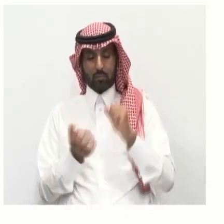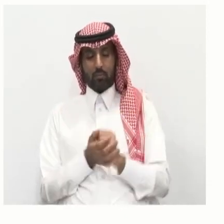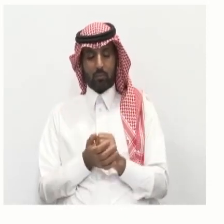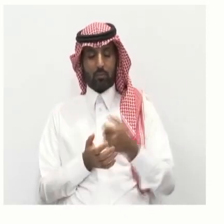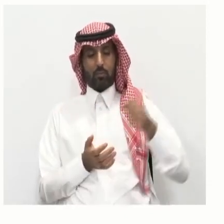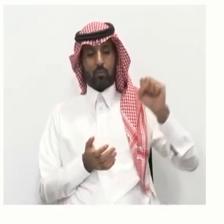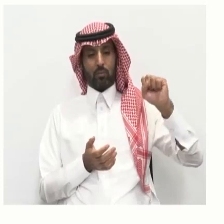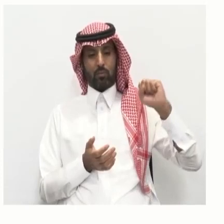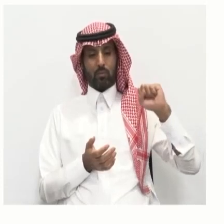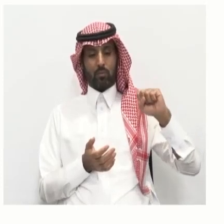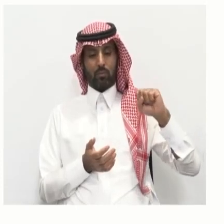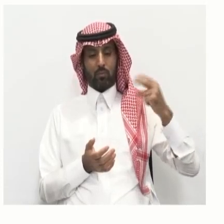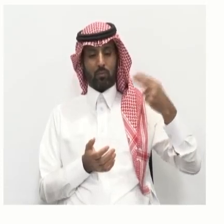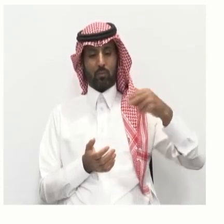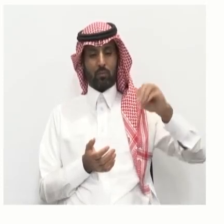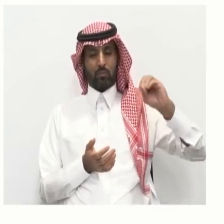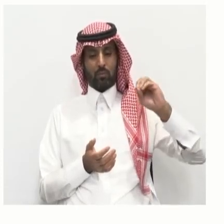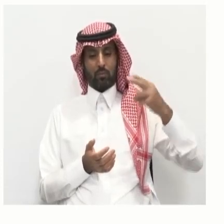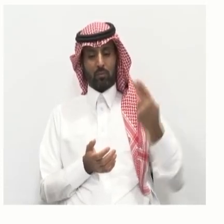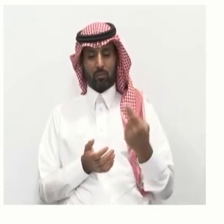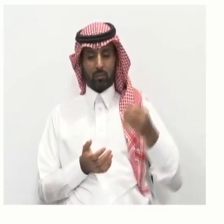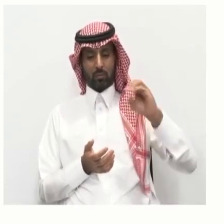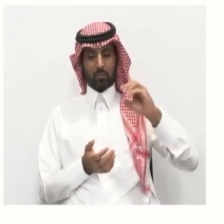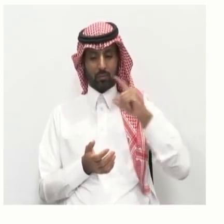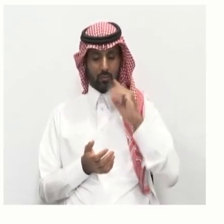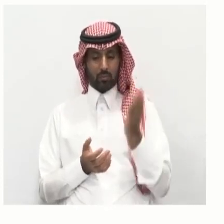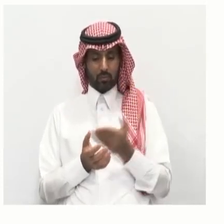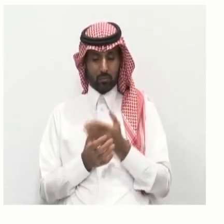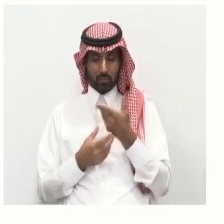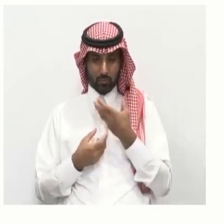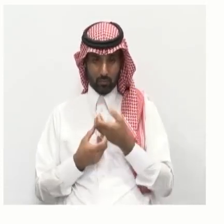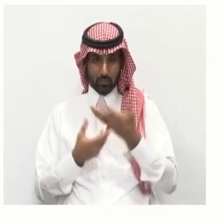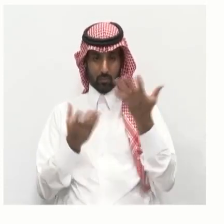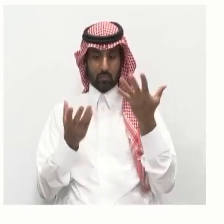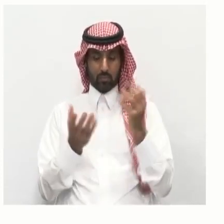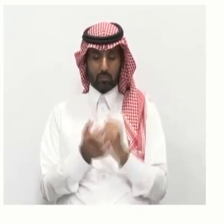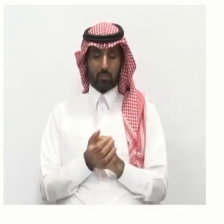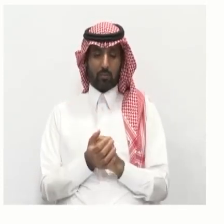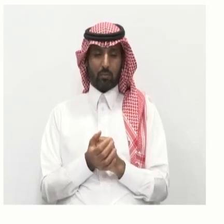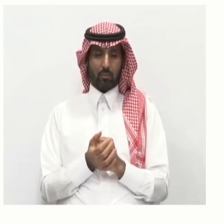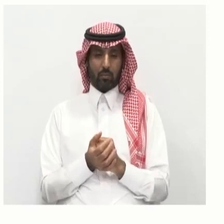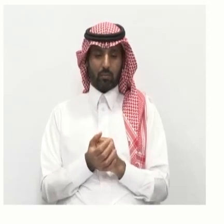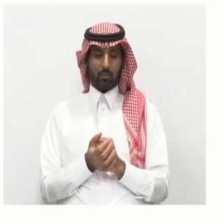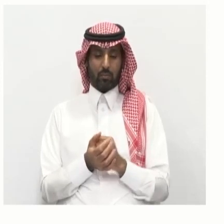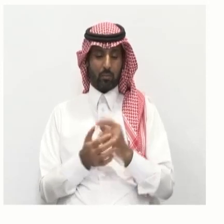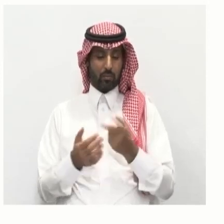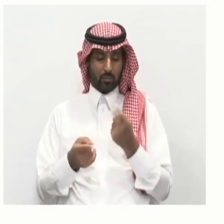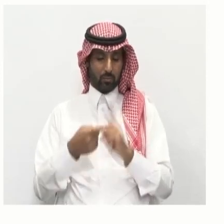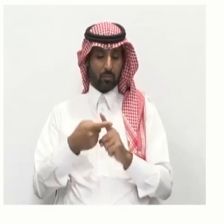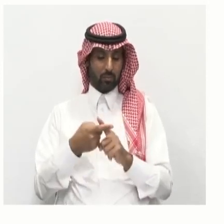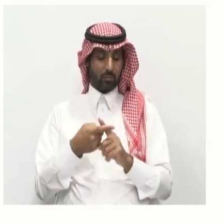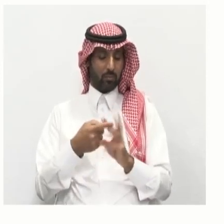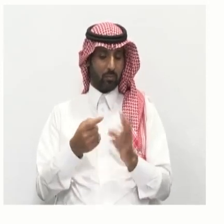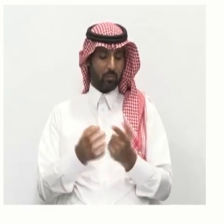اس غاز اذا نوع التفاعل اللي عندي في في هذه المعادله تفاعل تكون غاز زائد